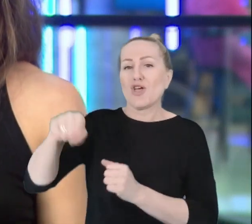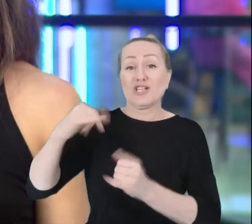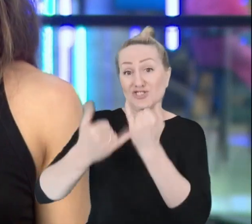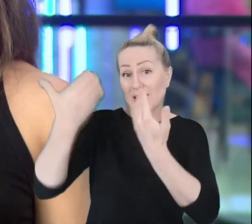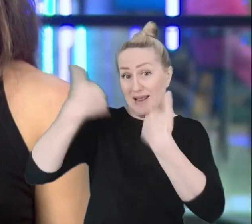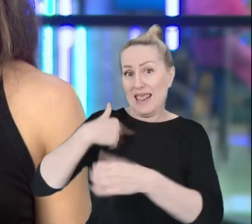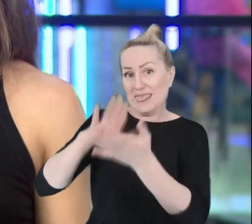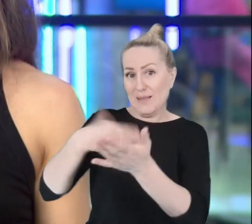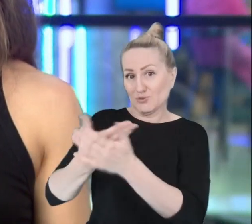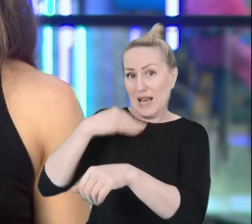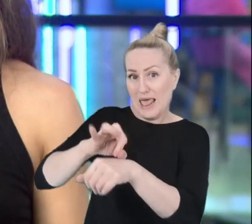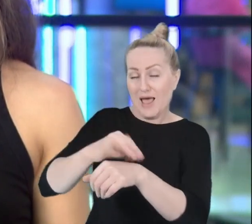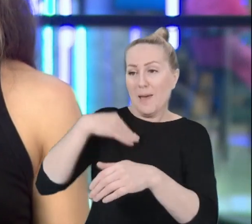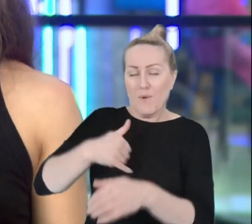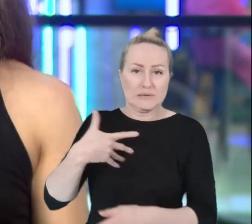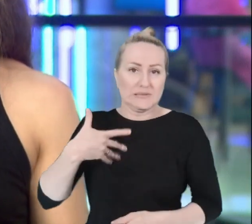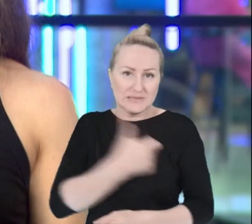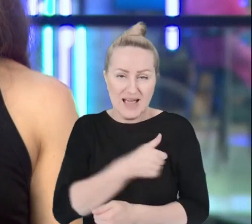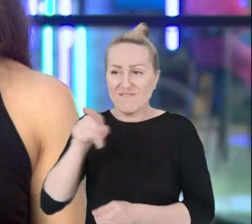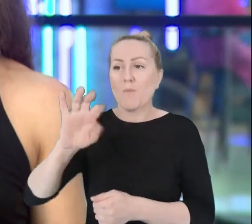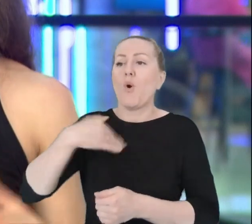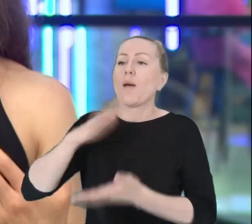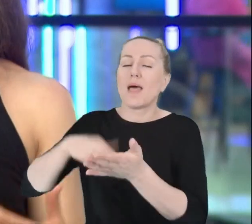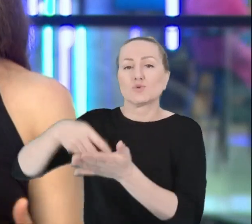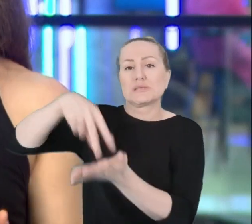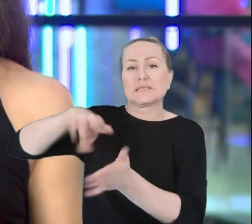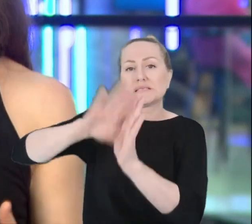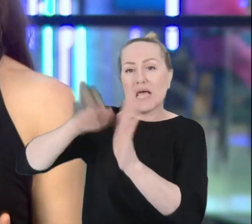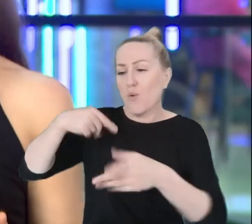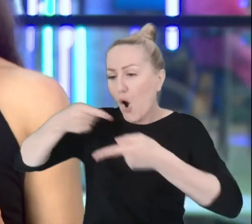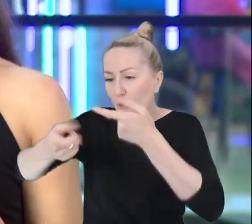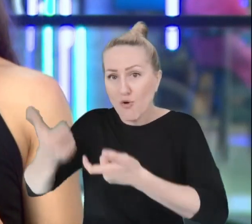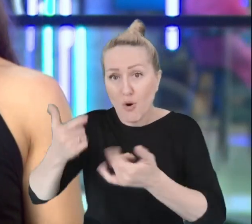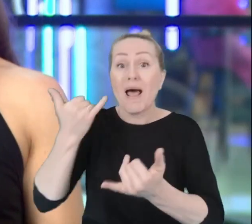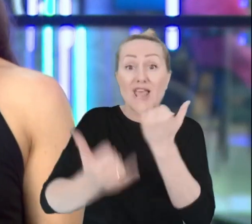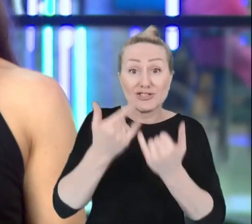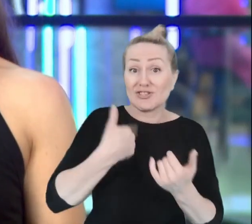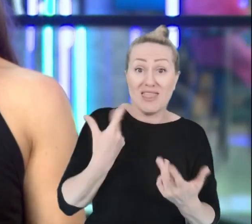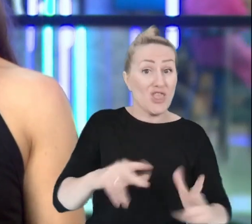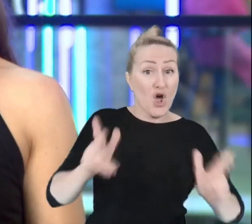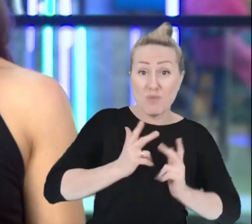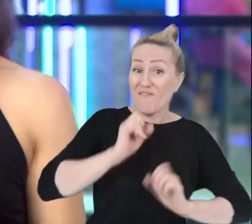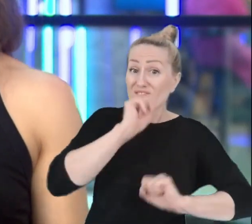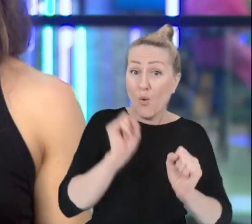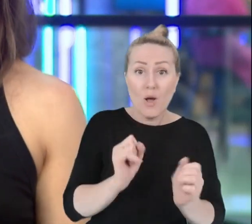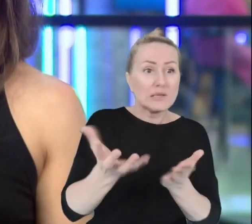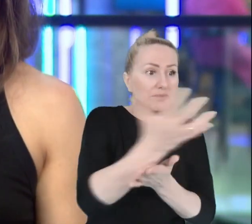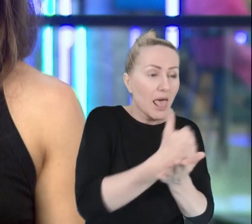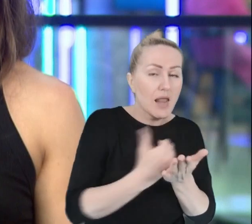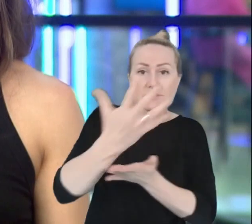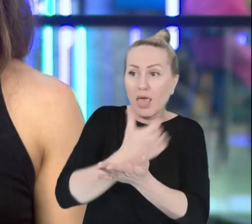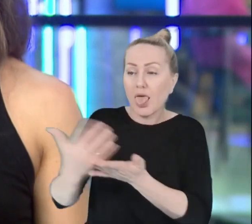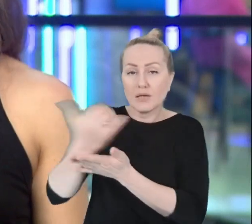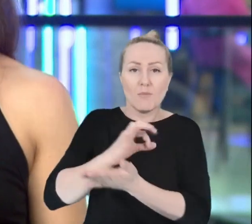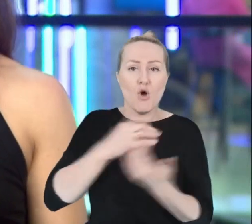przykład, to faktycznie nieodpoczywanie kumulujące się będzie mi skracało życie i to w sposób dramatyczny. I teraz